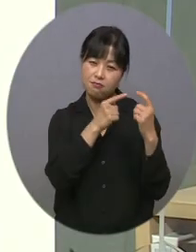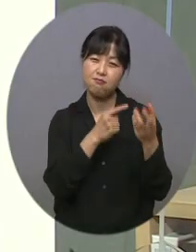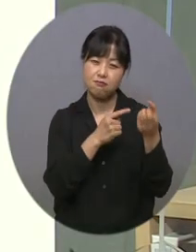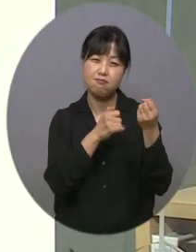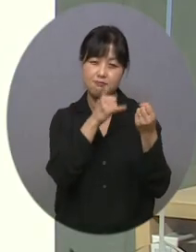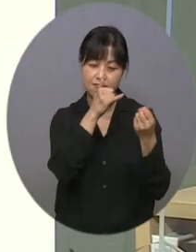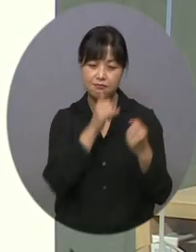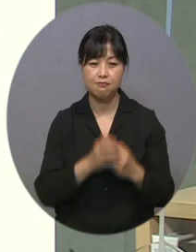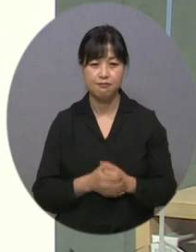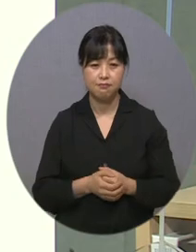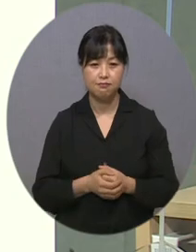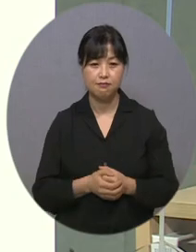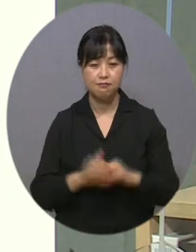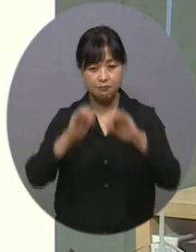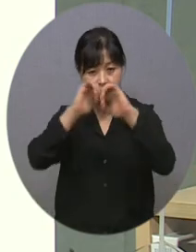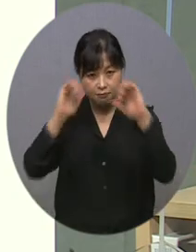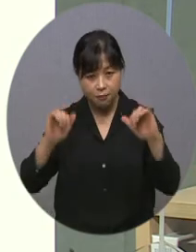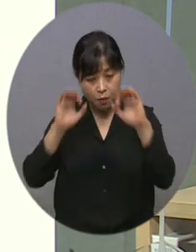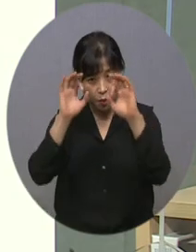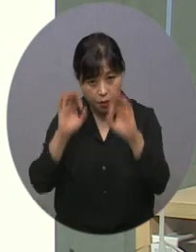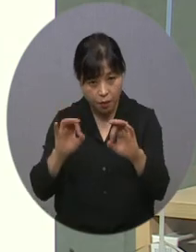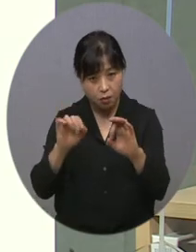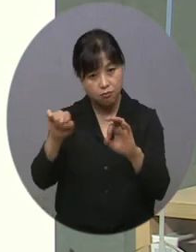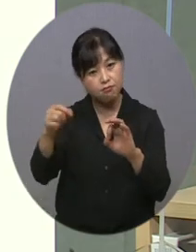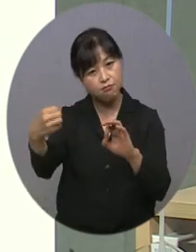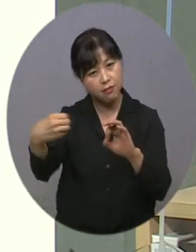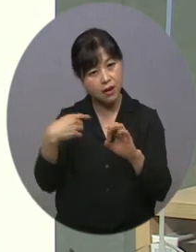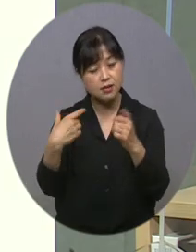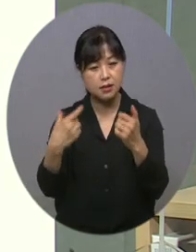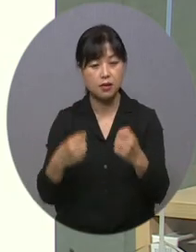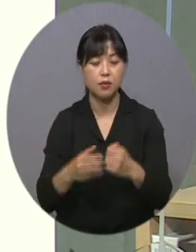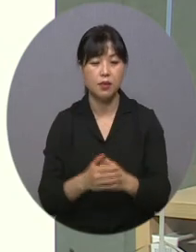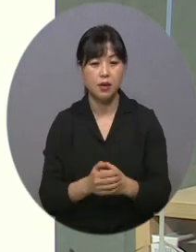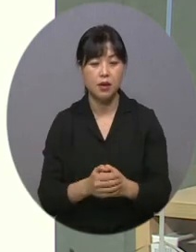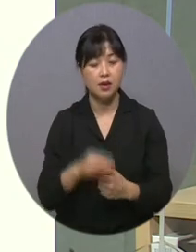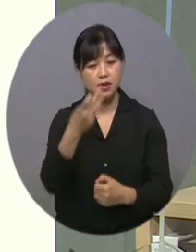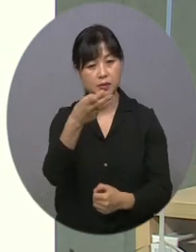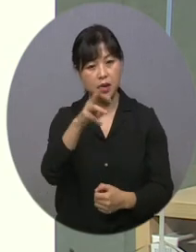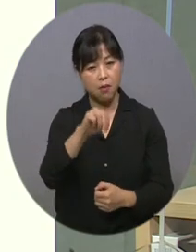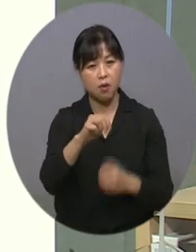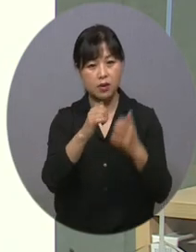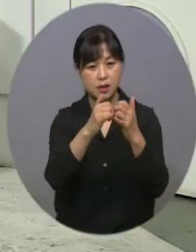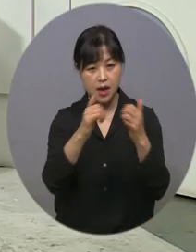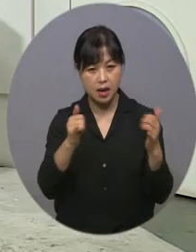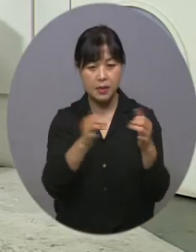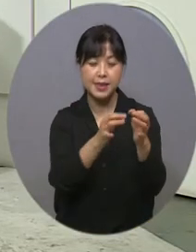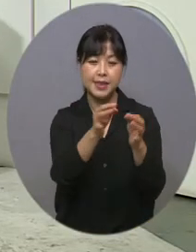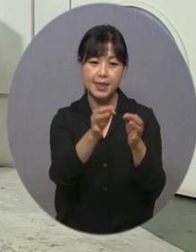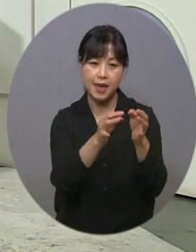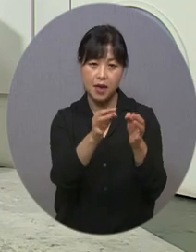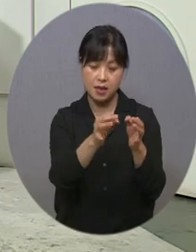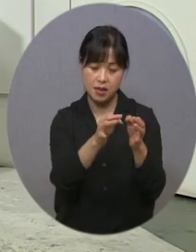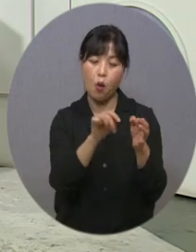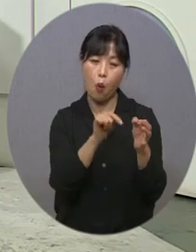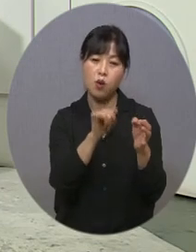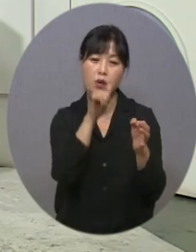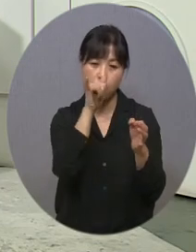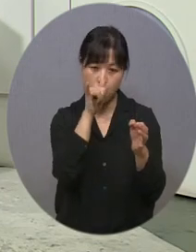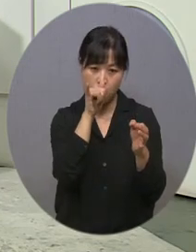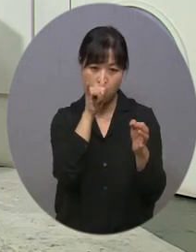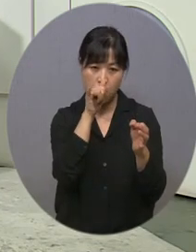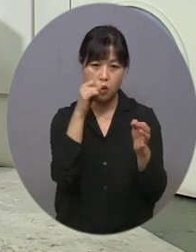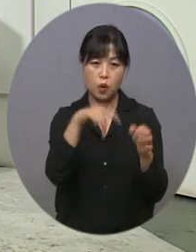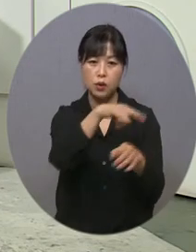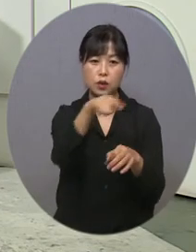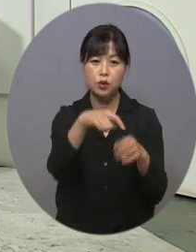인식뿐이었거든요. 예. 근데 알고 보면 아까도 쭉 얘기했지만은. 예. 13억이란 인구의 시장이 형성돼 있고 예.